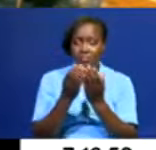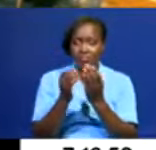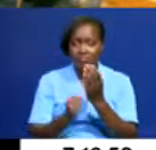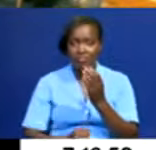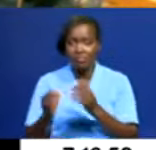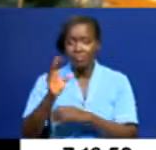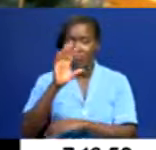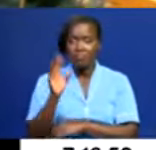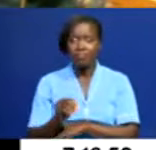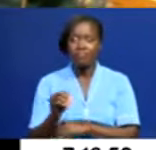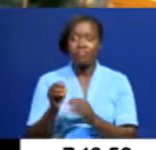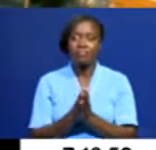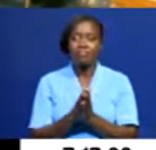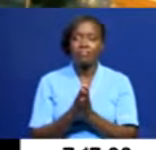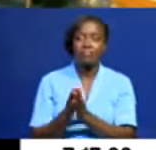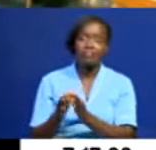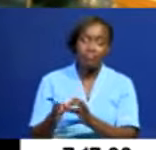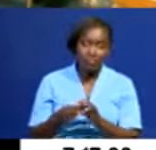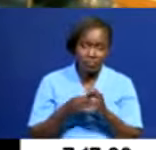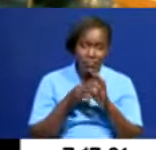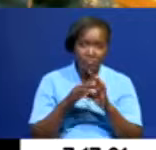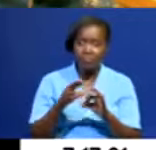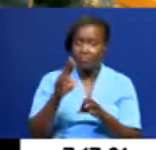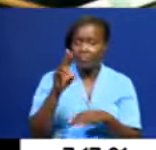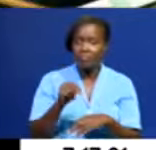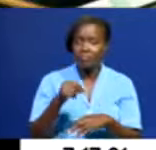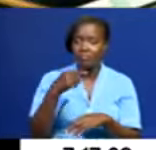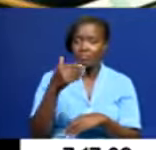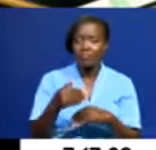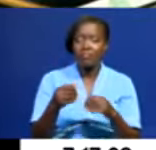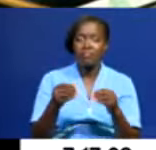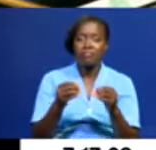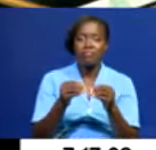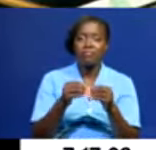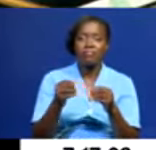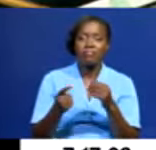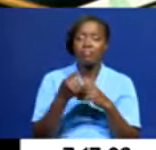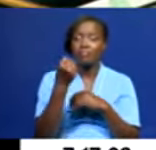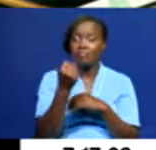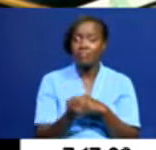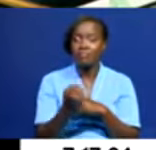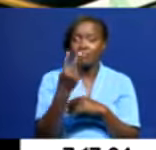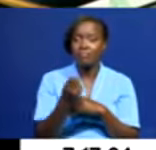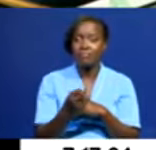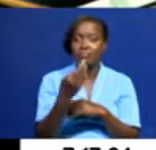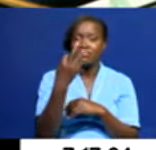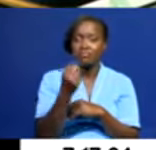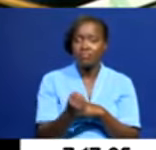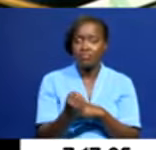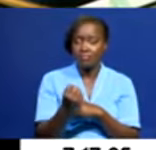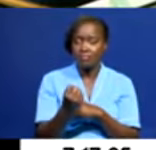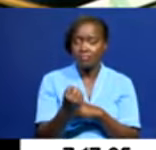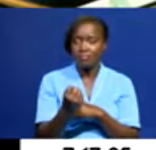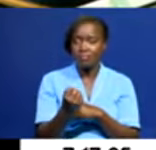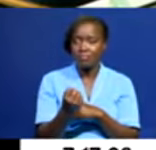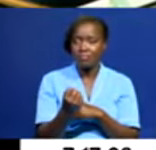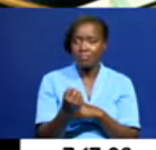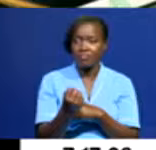Wanachama Umoja wa Mataifa walikubaliana kuandaa mkutano ujao mwezi Mei mwaka 2025 ili